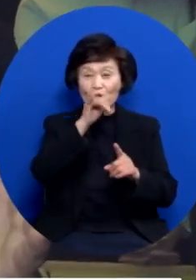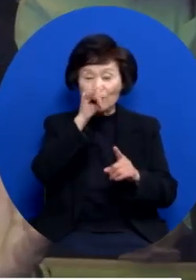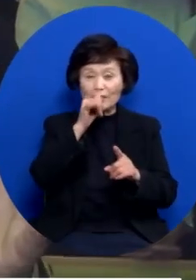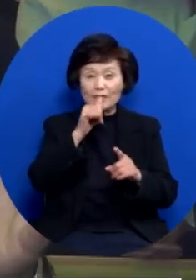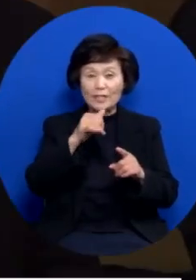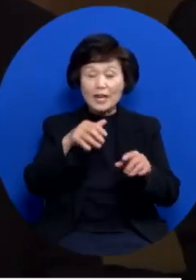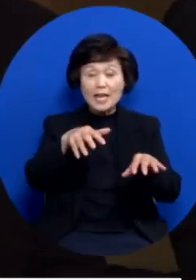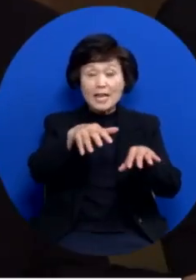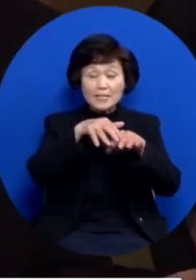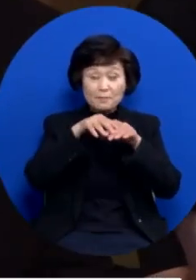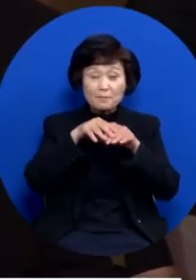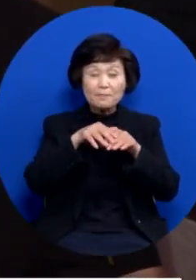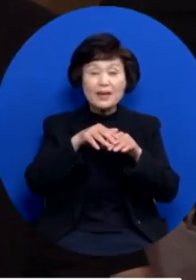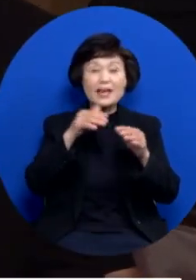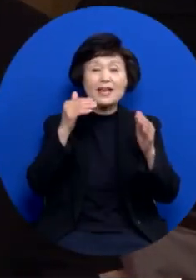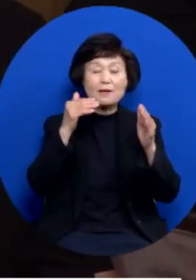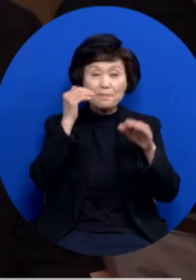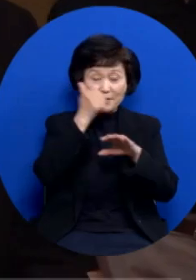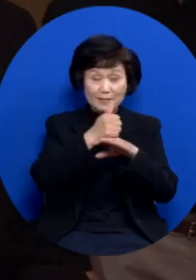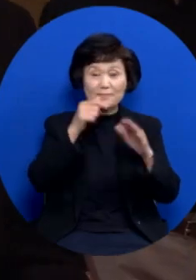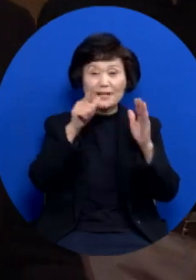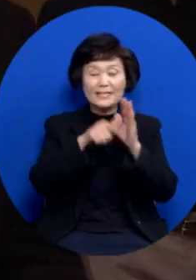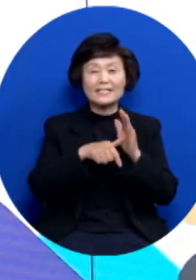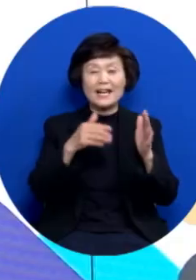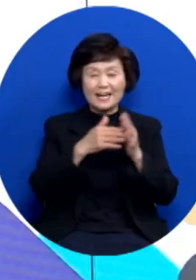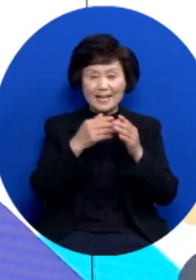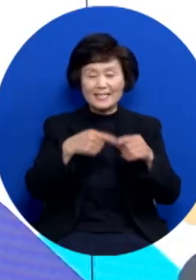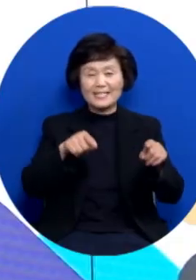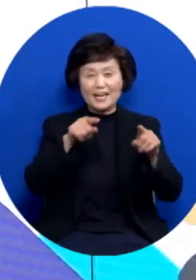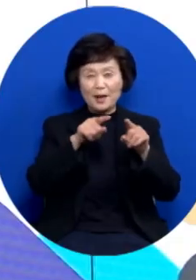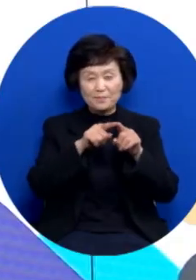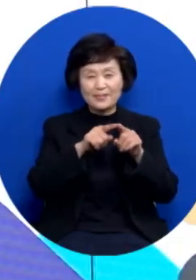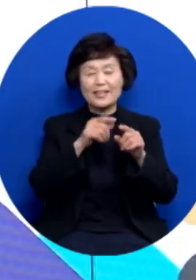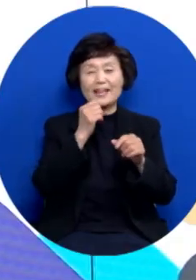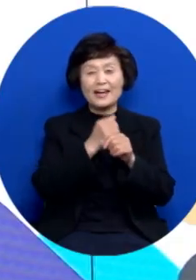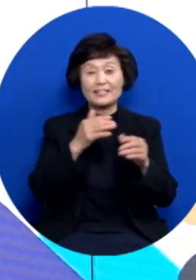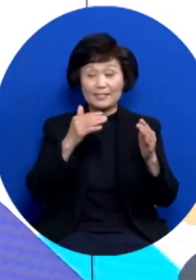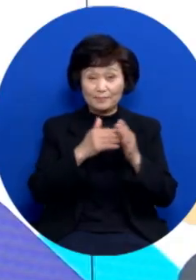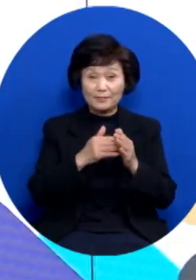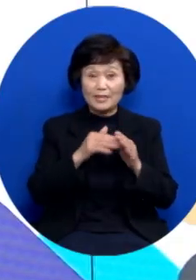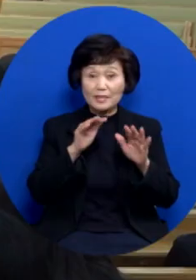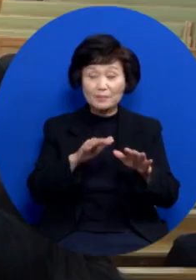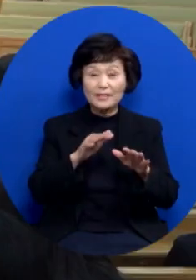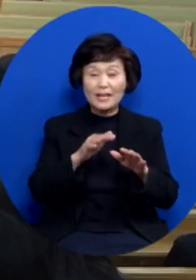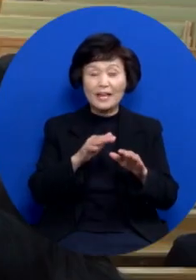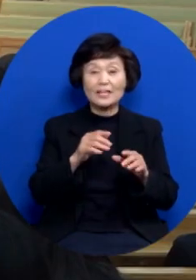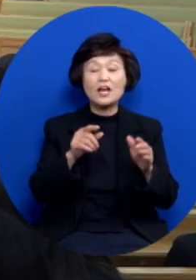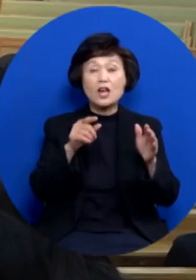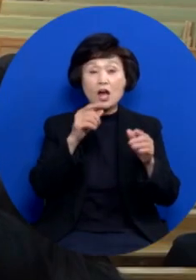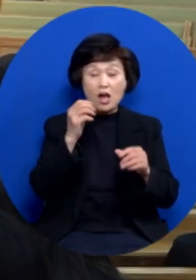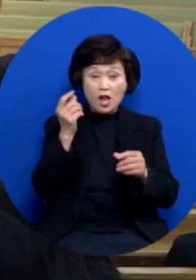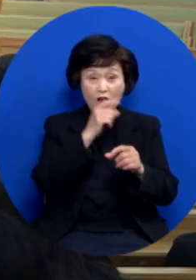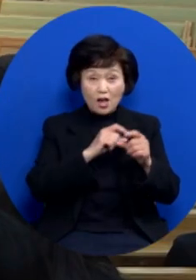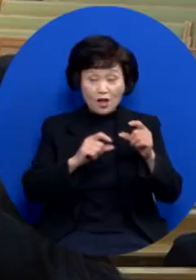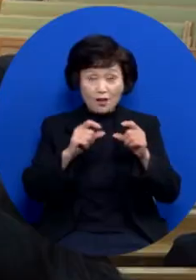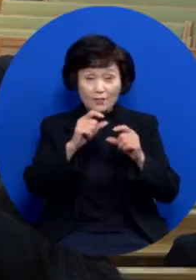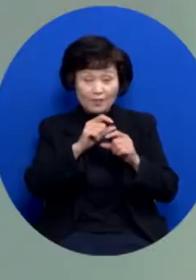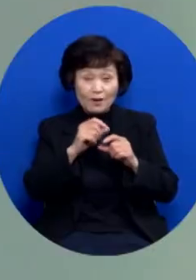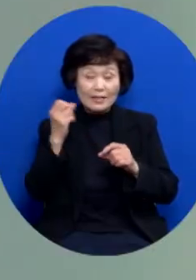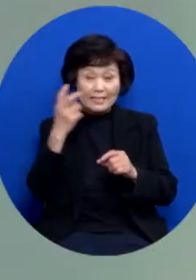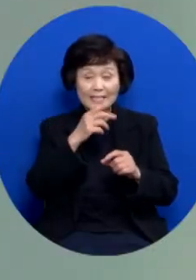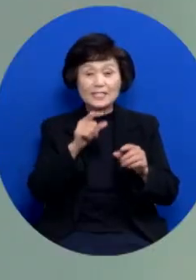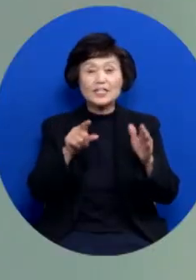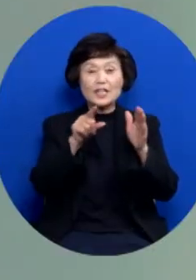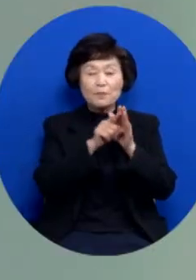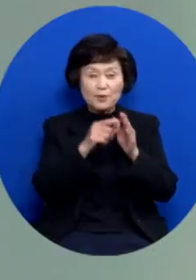지키며 젊은 세대와 호흡했습니다. 이번 찬양집회 주제는 Let's Build Up. 강사로 나선 더 푸른 교회 강은도